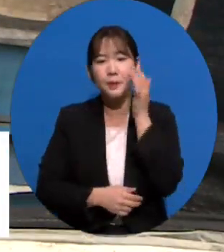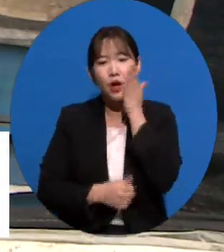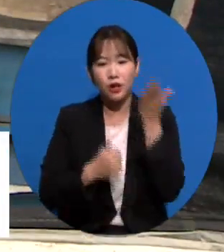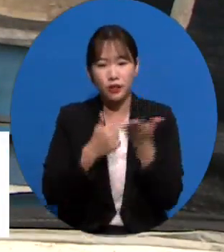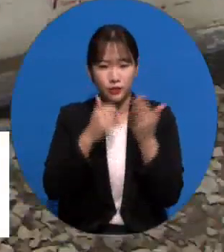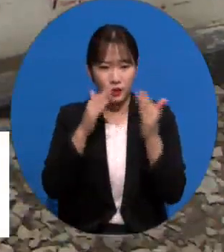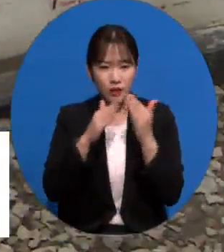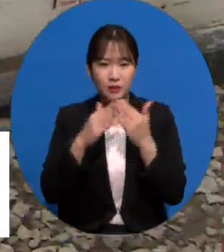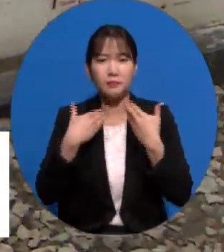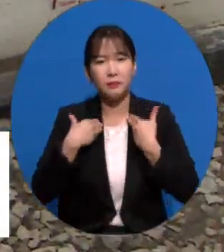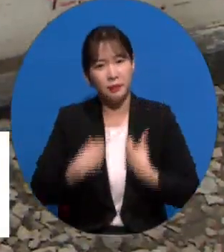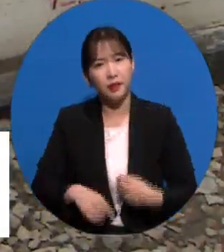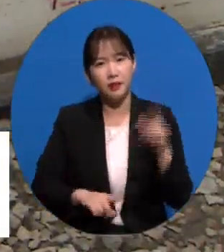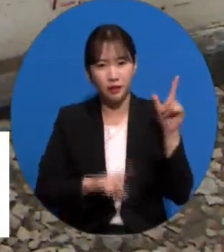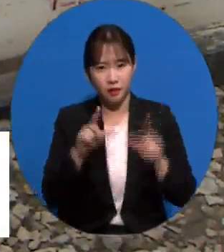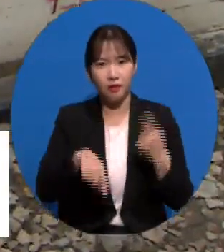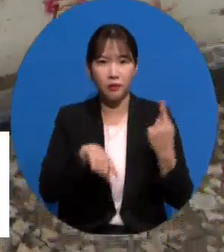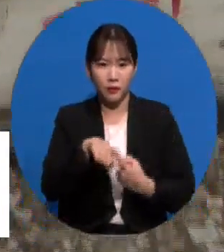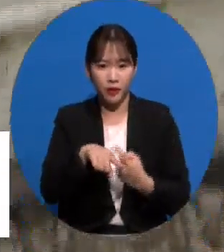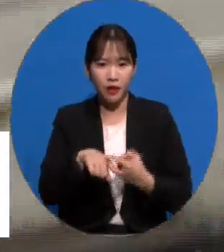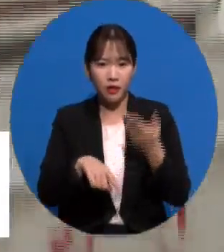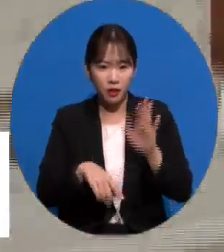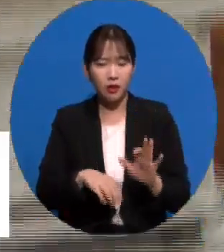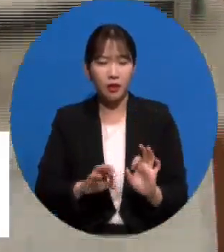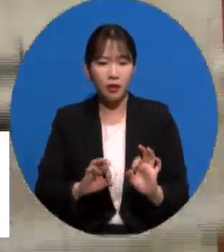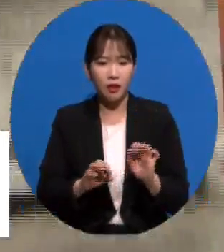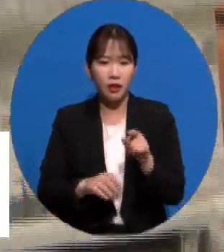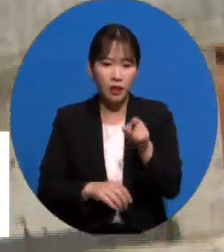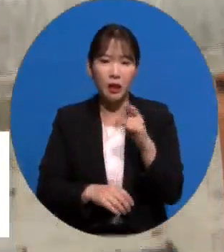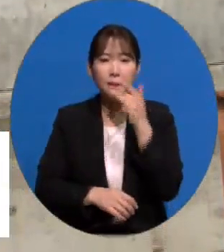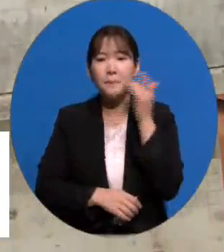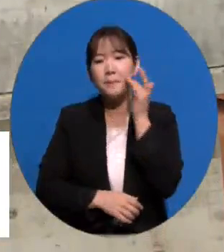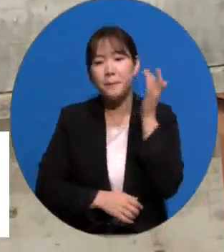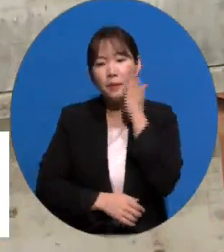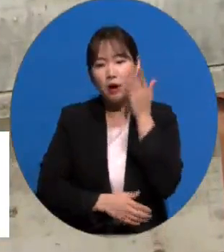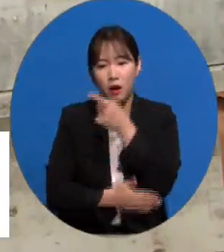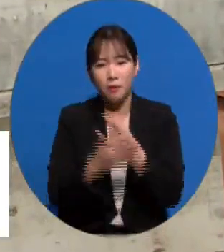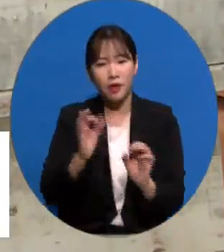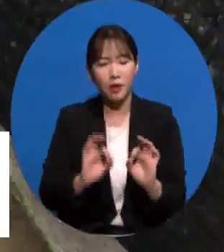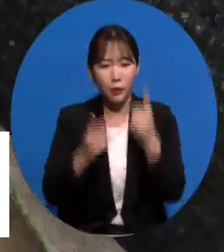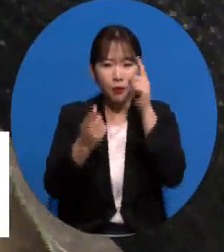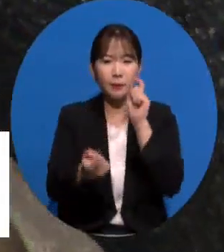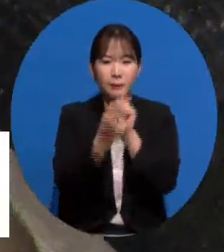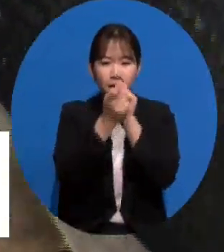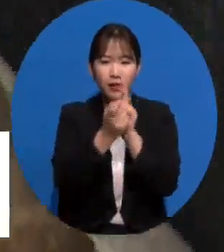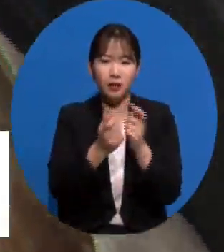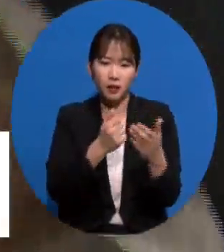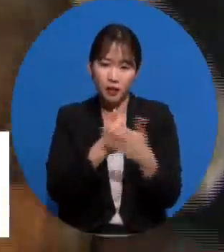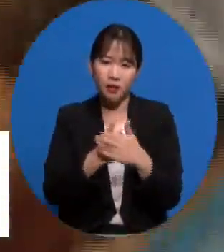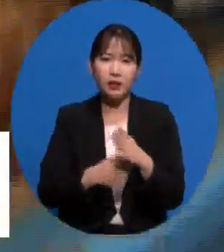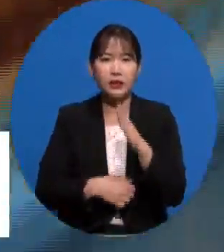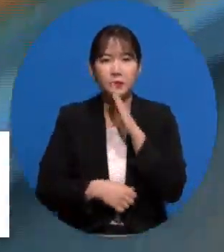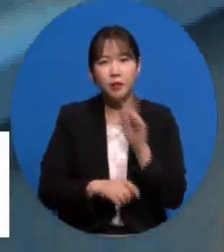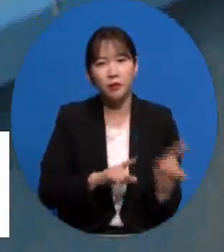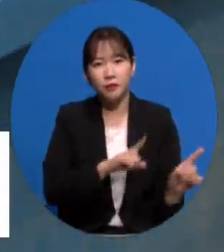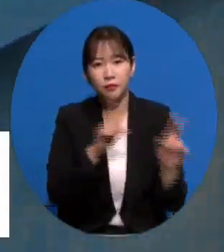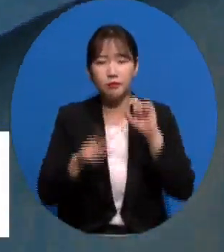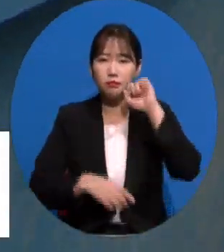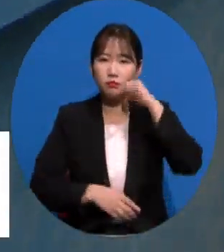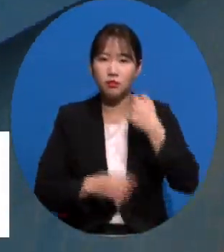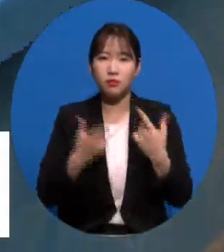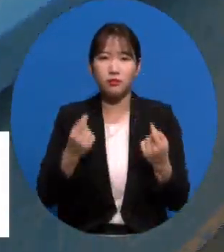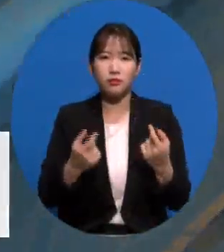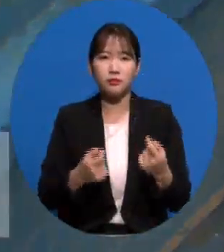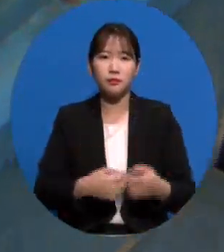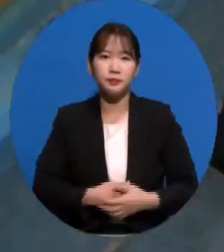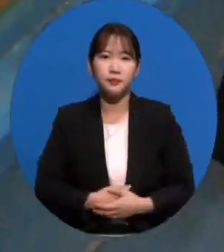상태가 되겠어요. 그런데 이런 피해까지 같이 와버리니까, 꿀벌 피해까지 같이 와버리니까 참 회생하기가 상당히